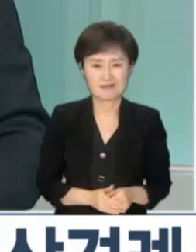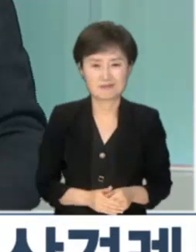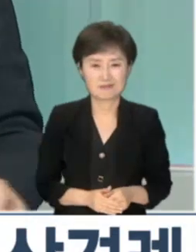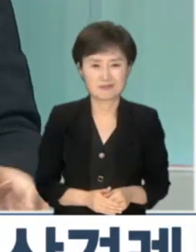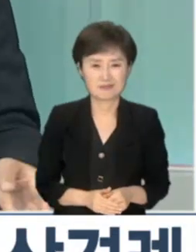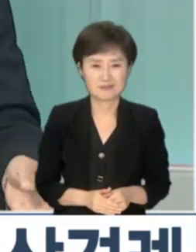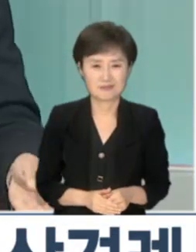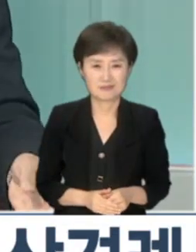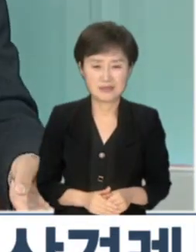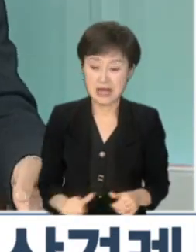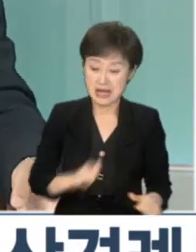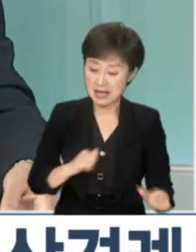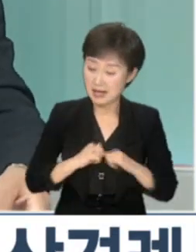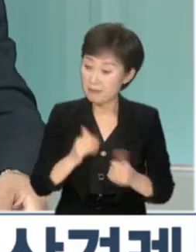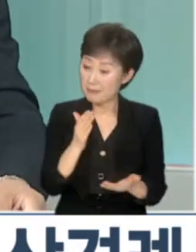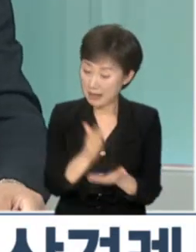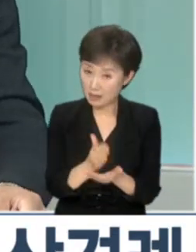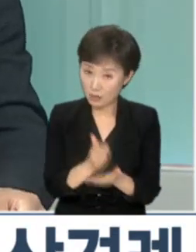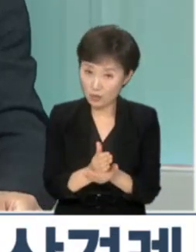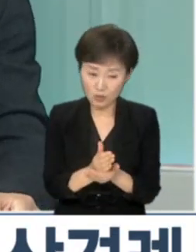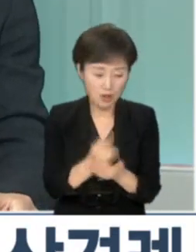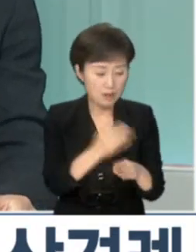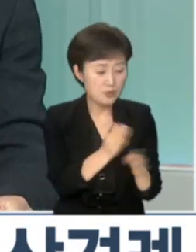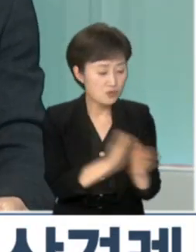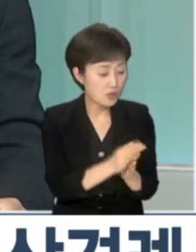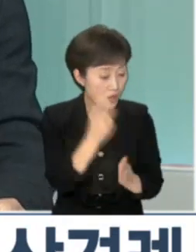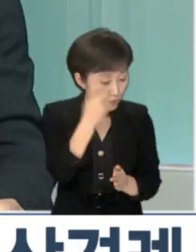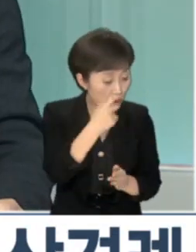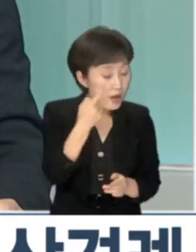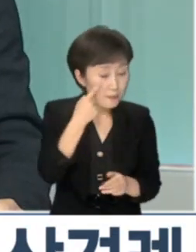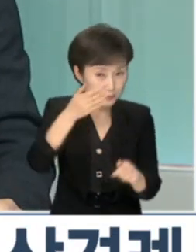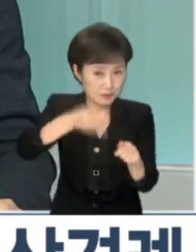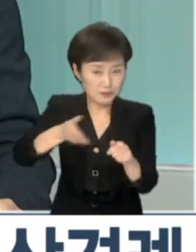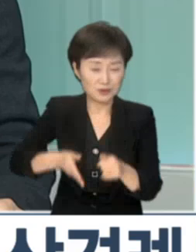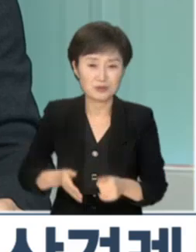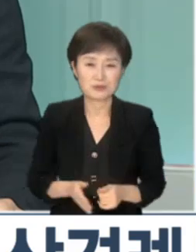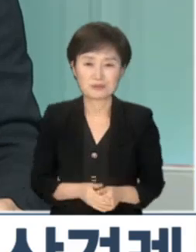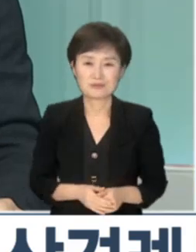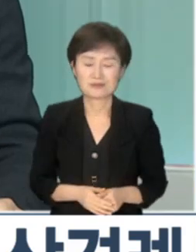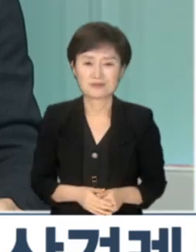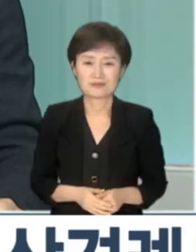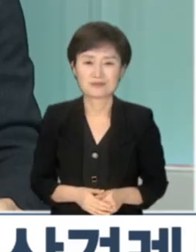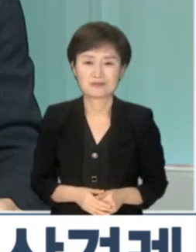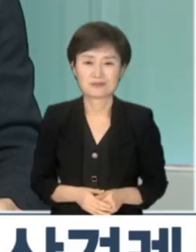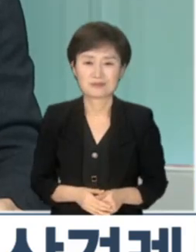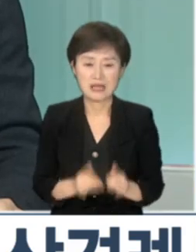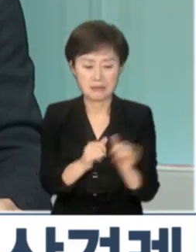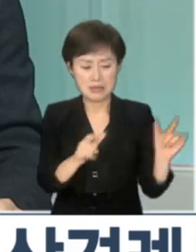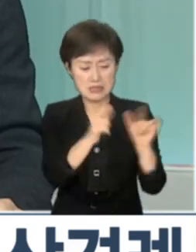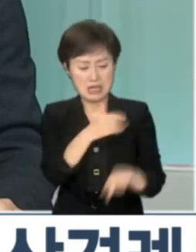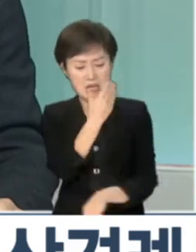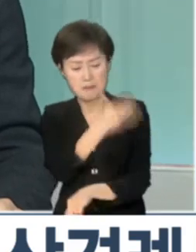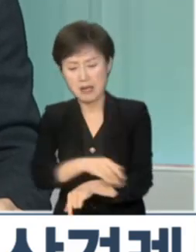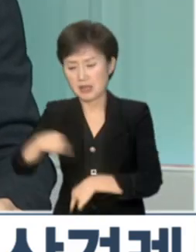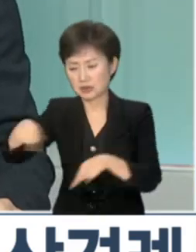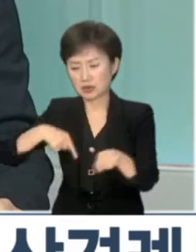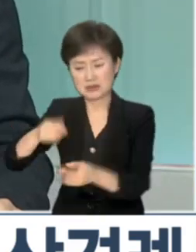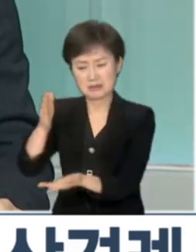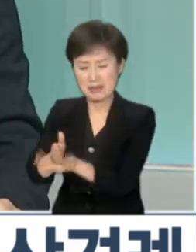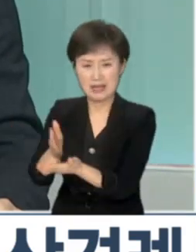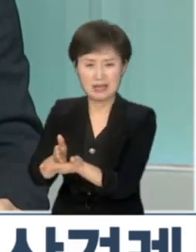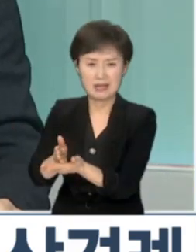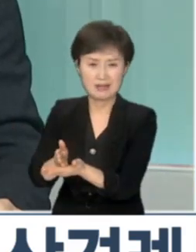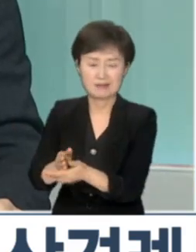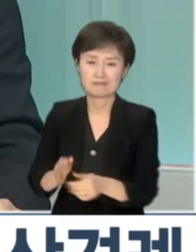좀 내려놓고 민주당의 당내 문제에 좀 관심을 좀 가져야 되는 경제를 대팽개치고 정치 행보만 하니까 비판하는 겁니다. 아닙니다. 그